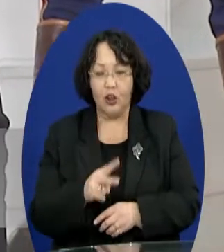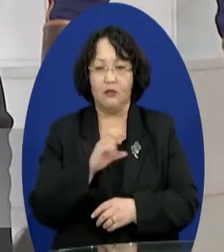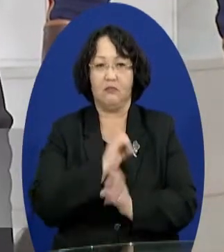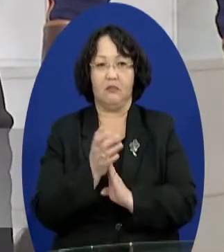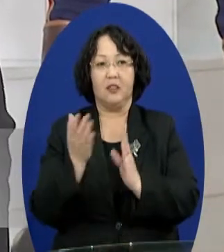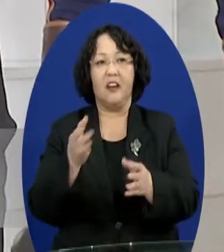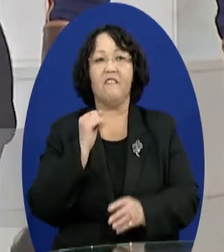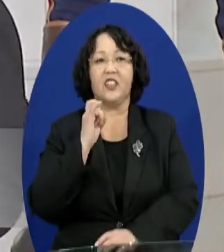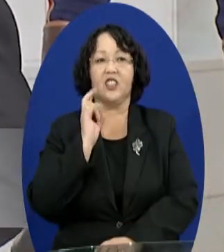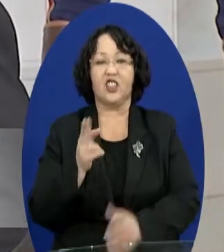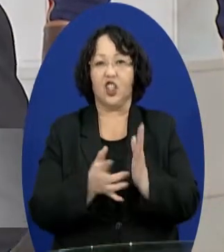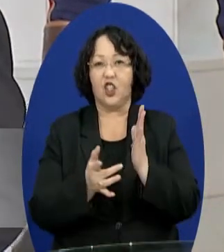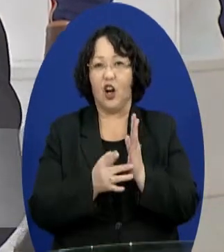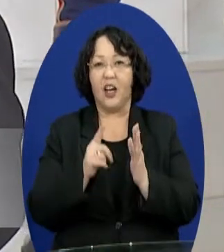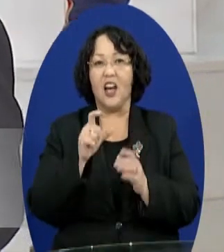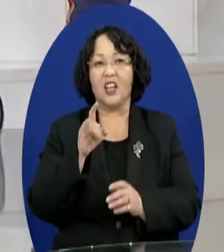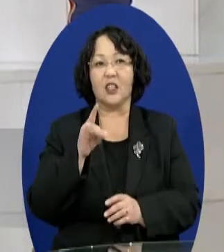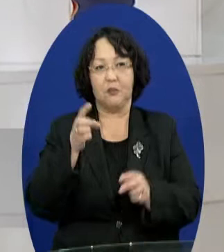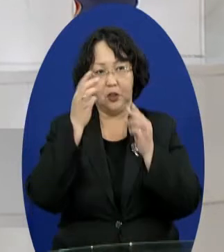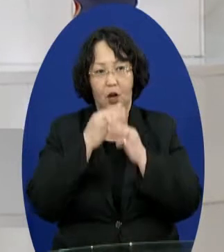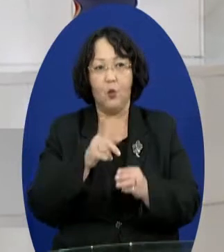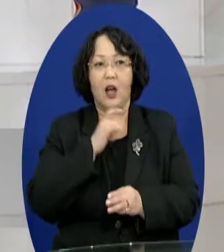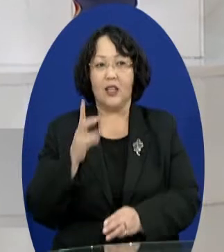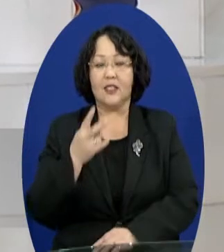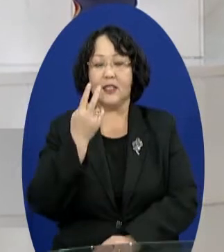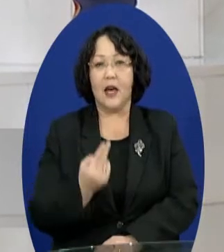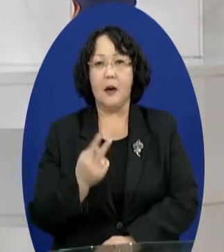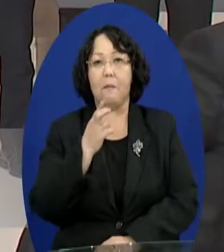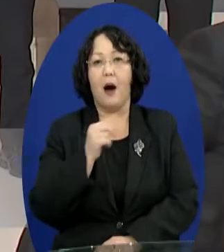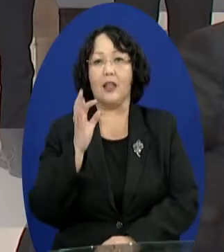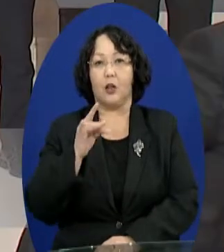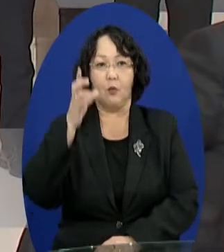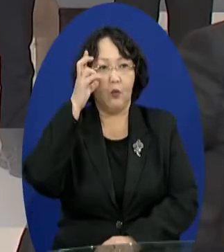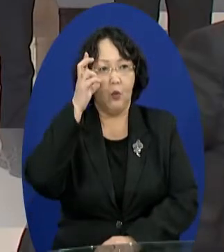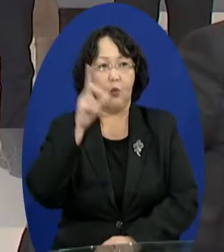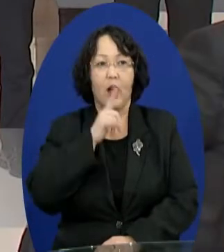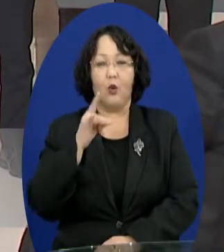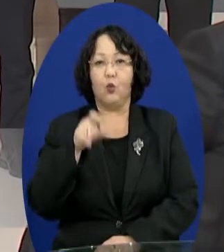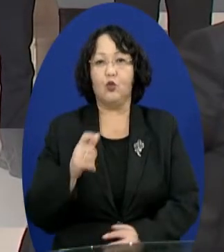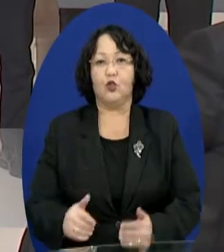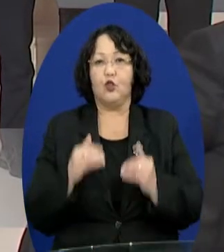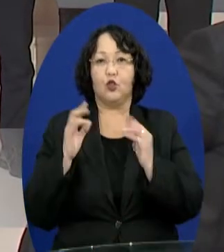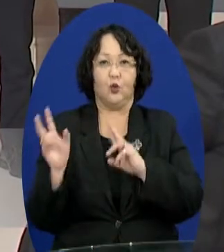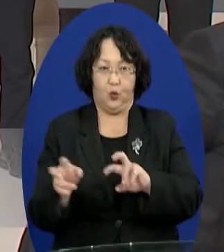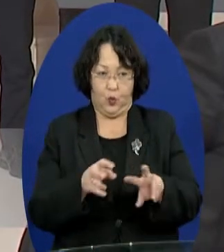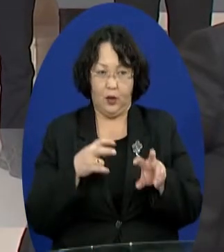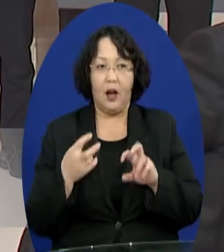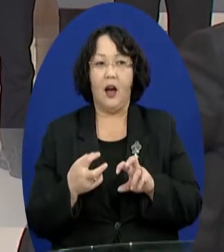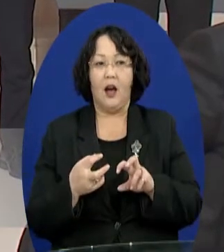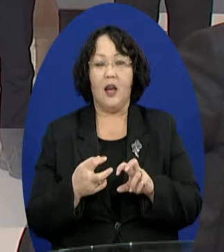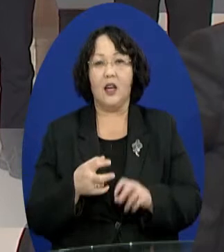эрдэм шинжилгээний тэргүүлэх ажилтан Цэпэл Доржийн Баатар боловсролын үрэлэнгийн хүний хөгжлийн судалгааны секторийн